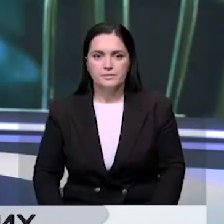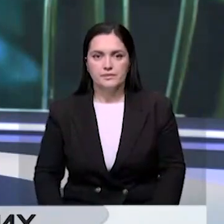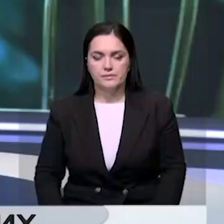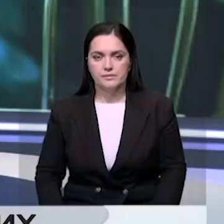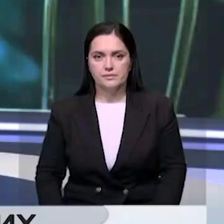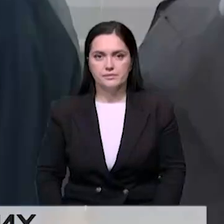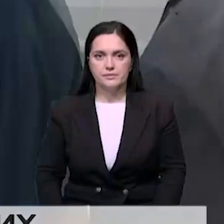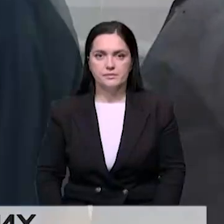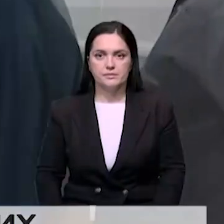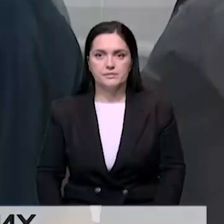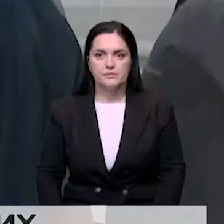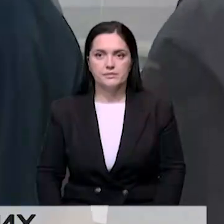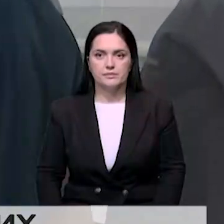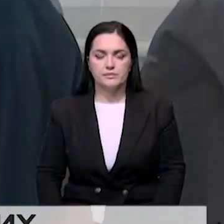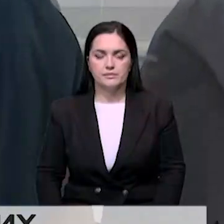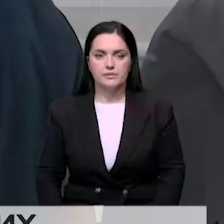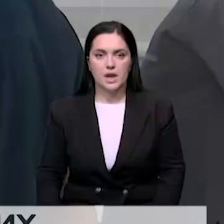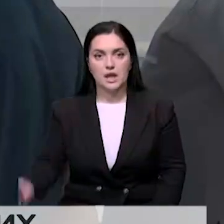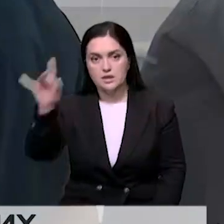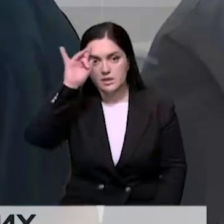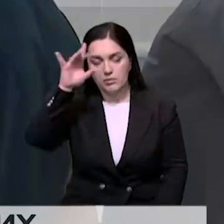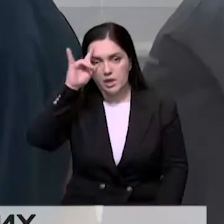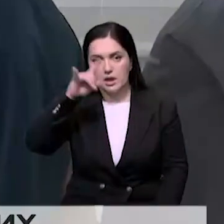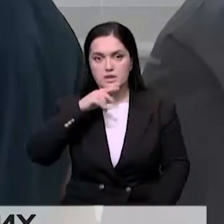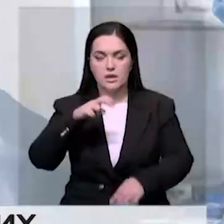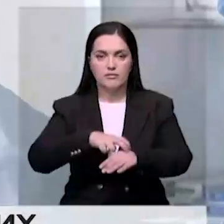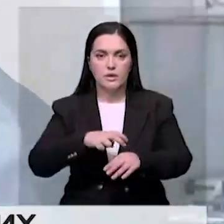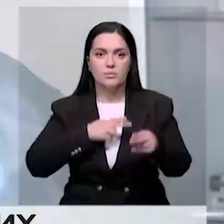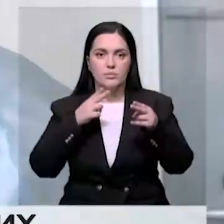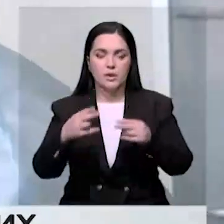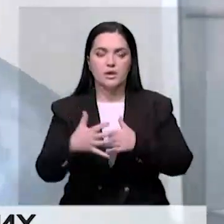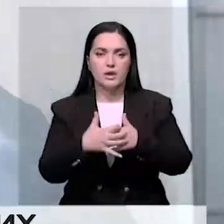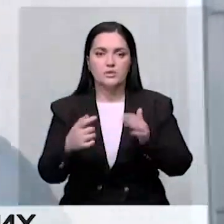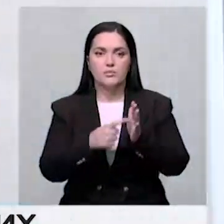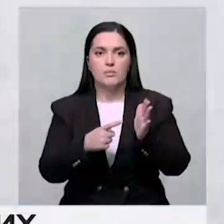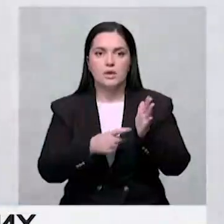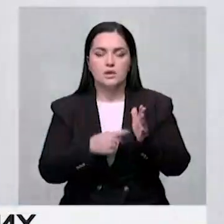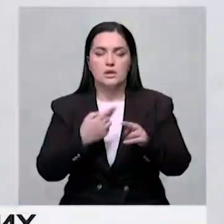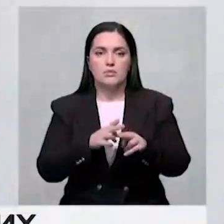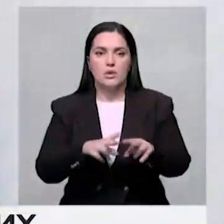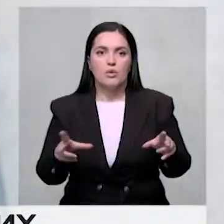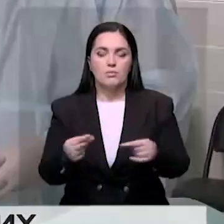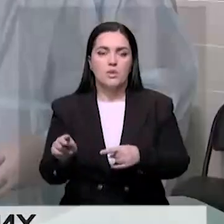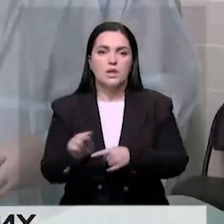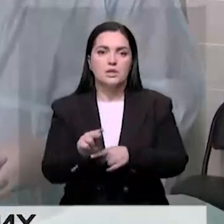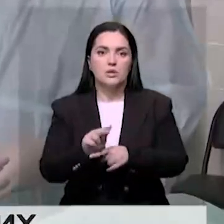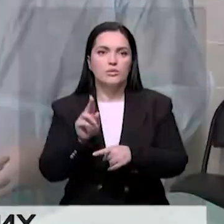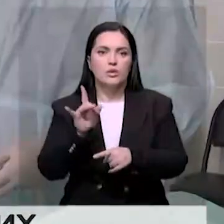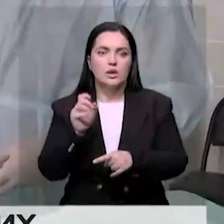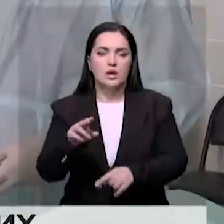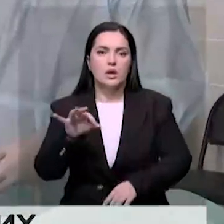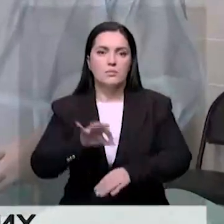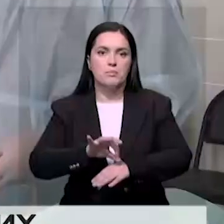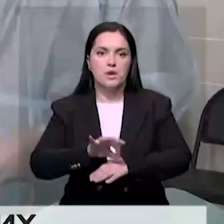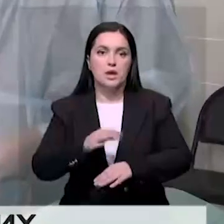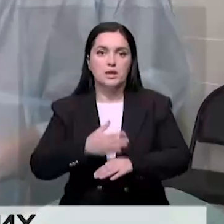Аслана Абуталипова. Именитые казахстанские врачи прибыли в Кокшетау, чтобы поделиться секретами успешного лечения пациентов с онкологией. А в